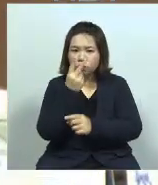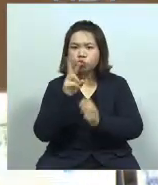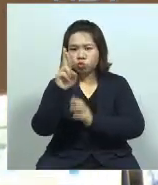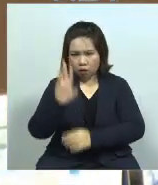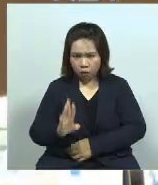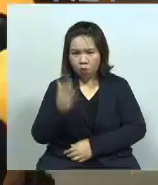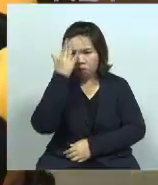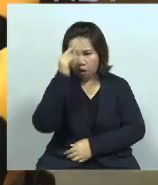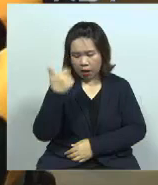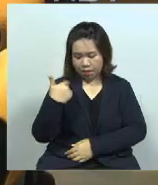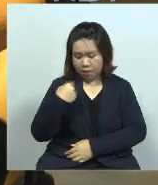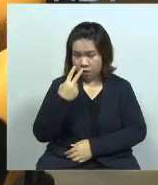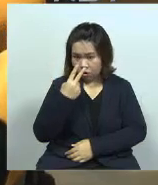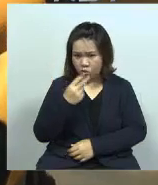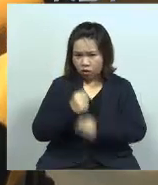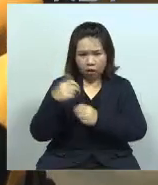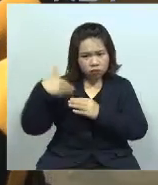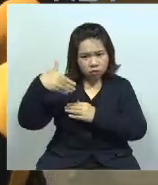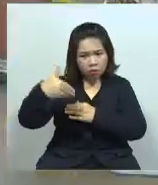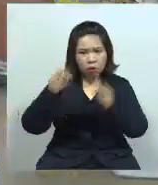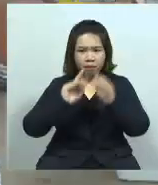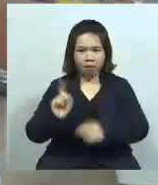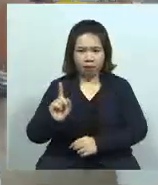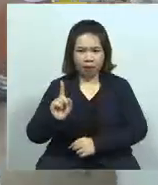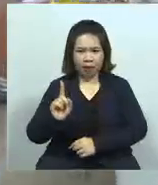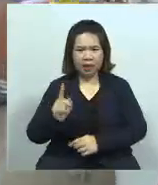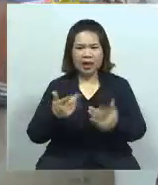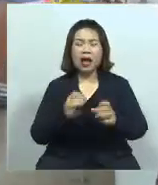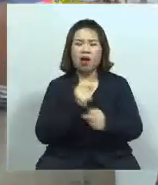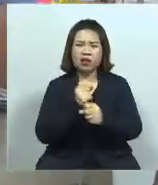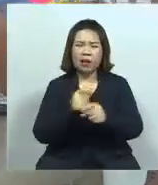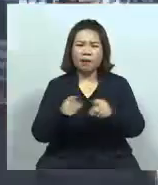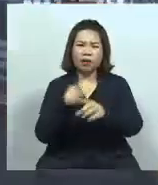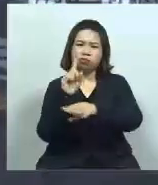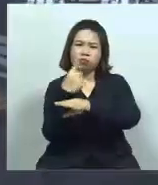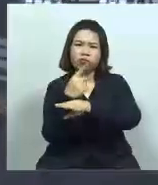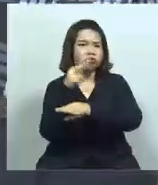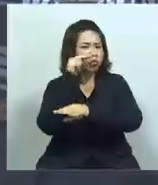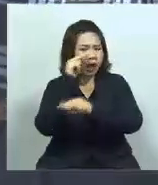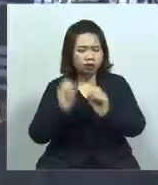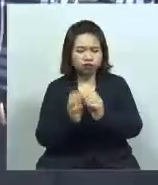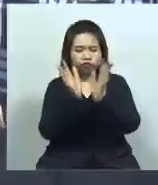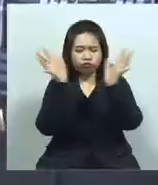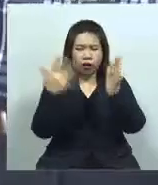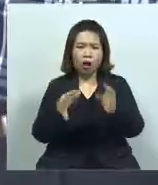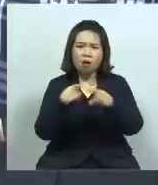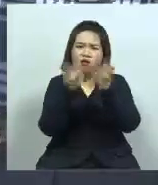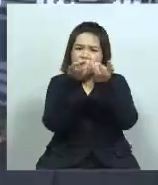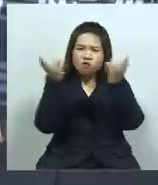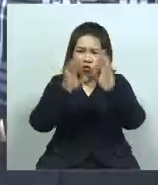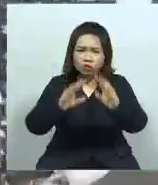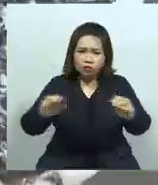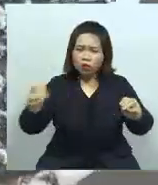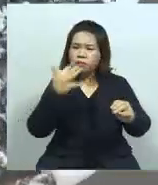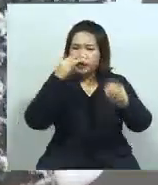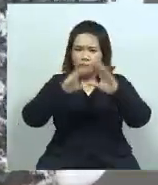ติดตามนะคะว่าความคืบหน้าเป็นอย่างไรพร้อมทั้งทำระบบสเปรย์น้ำเพื่อที่จะดักกลิ่นแล้วก็ฝุ่นรวมถึงให้มี